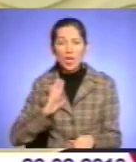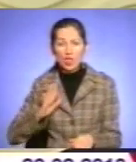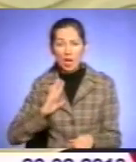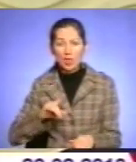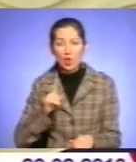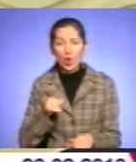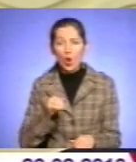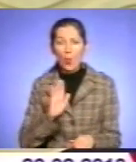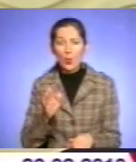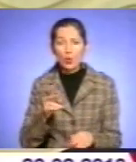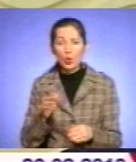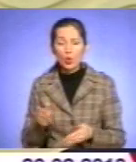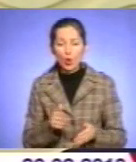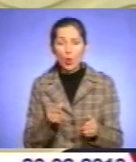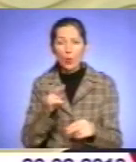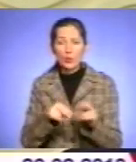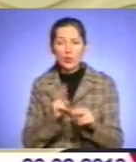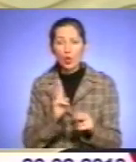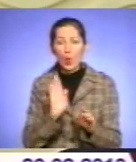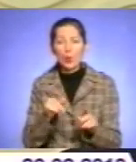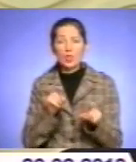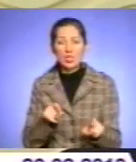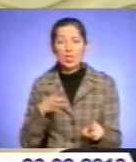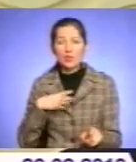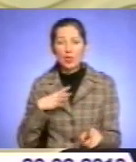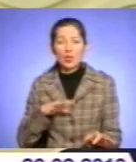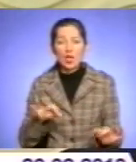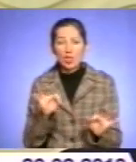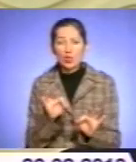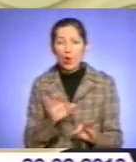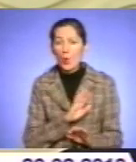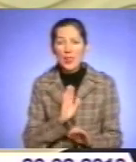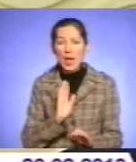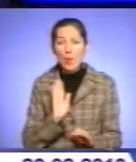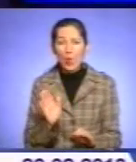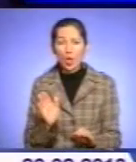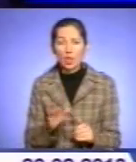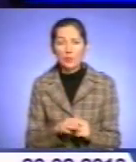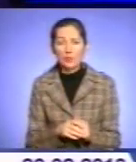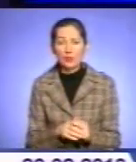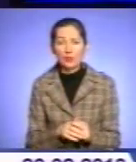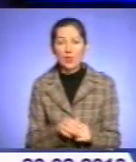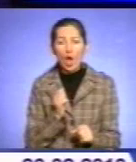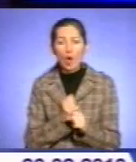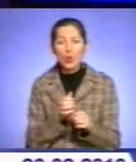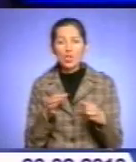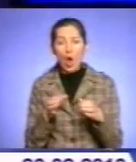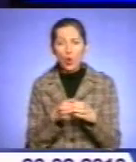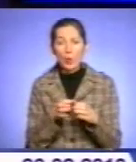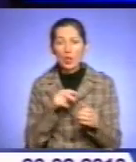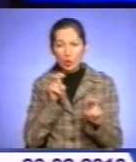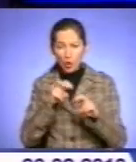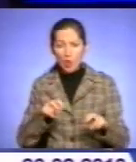того будуть дороги будуватися. Хто буде сидіти вичікувати, нічого не буде. Робоча група з